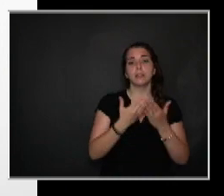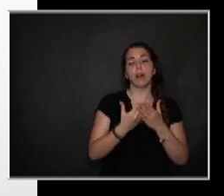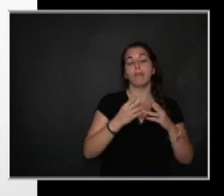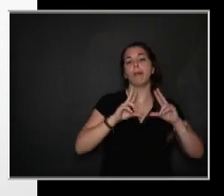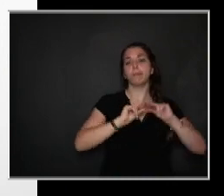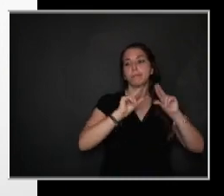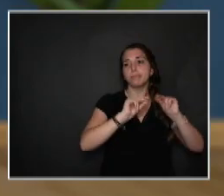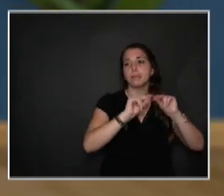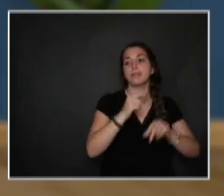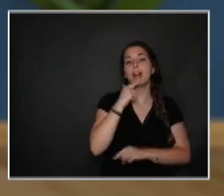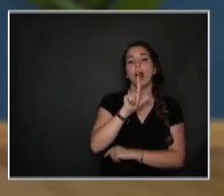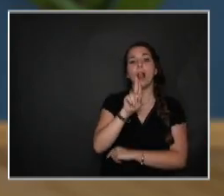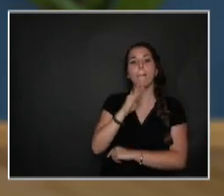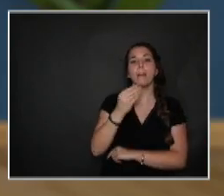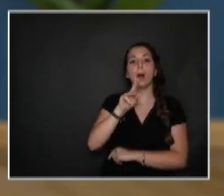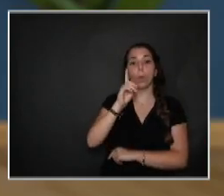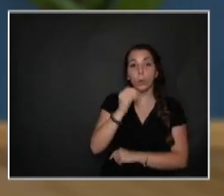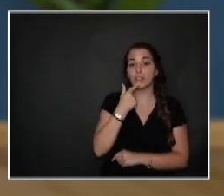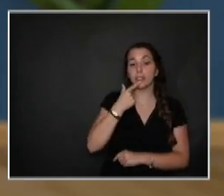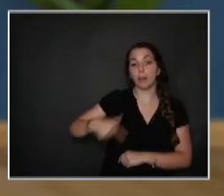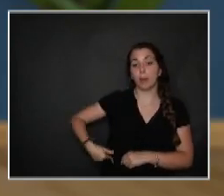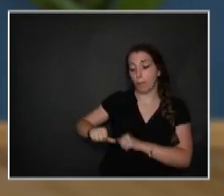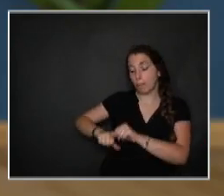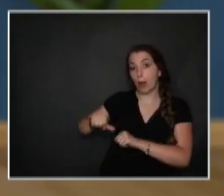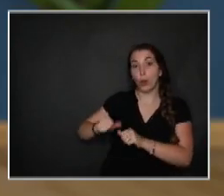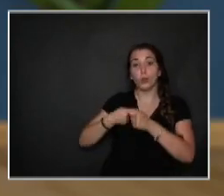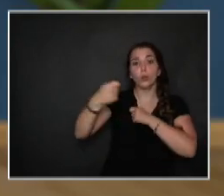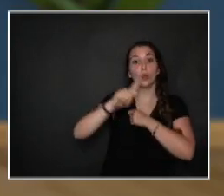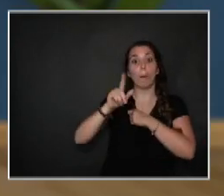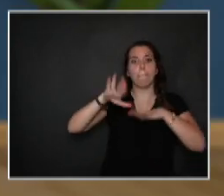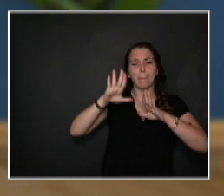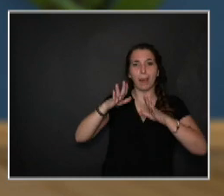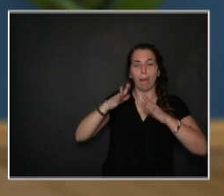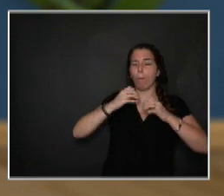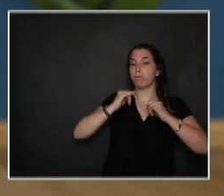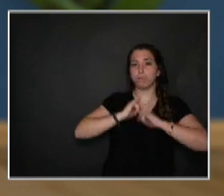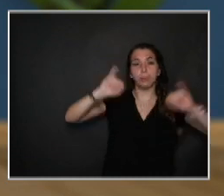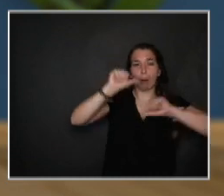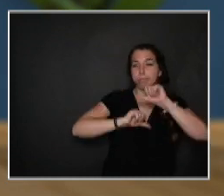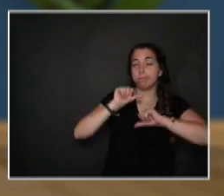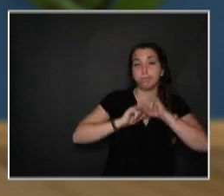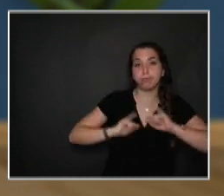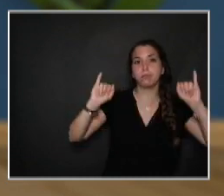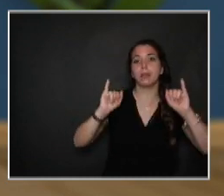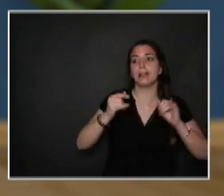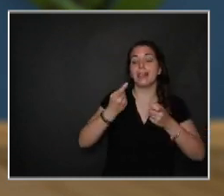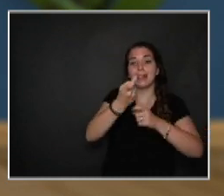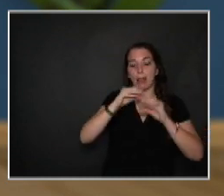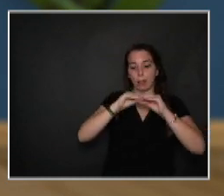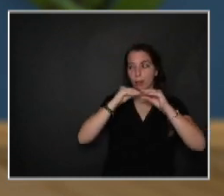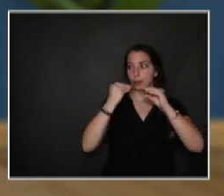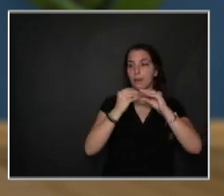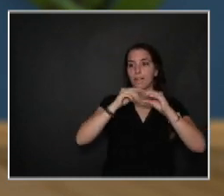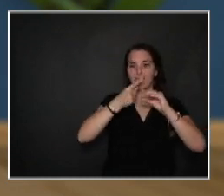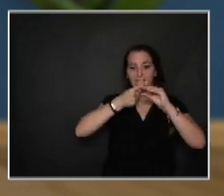voilà. Donc le lumbago, c'est simplement une lombalgie qui ne dure pas, mais qui est très violente et qui est liée, en fait, à une fissure de l'anneau fibreux dont je